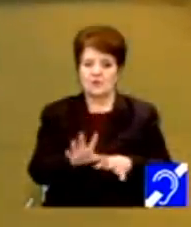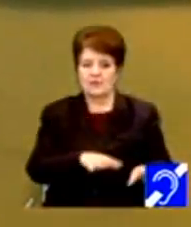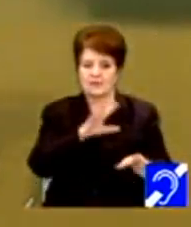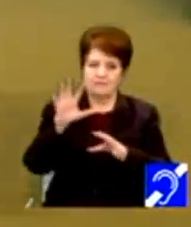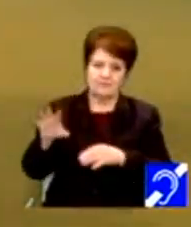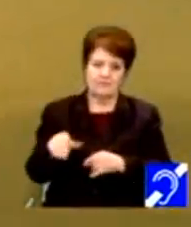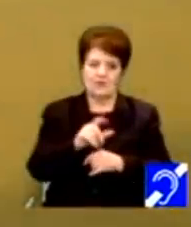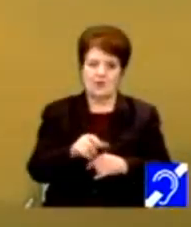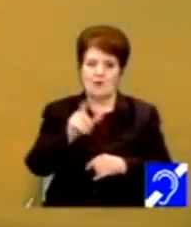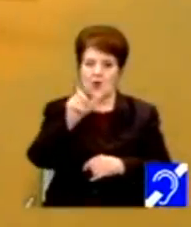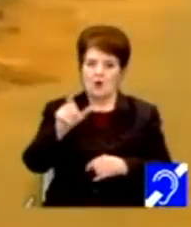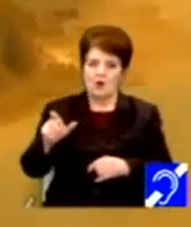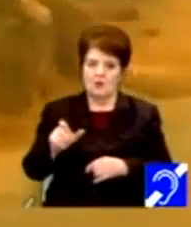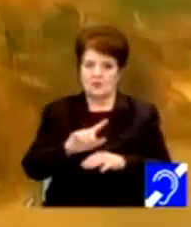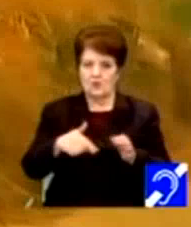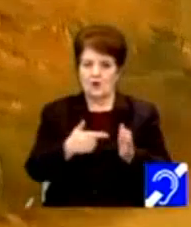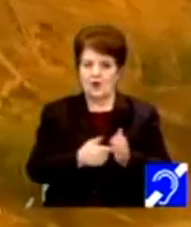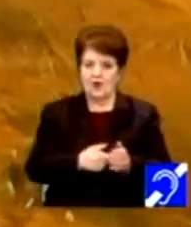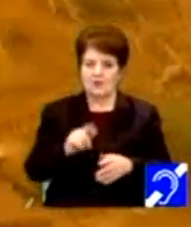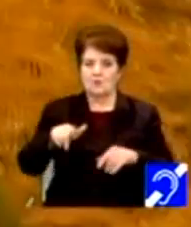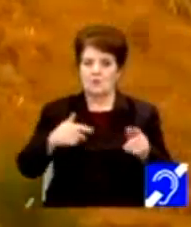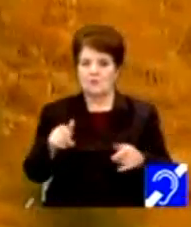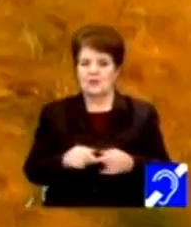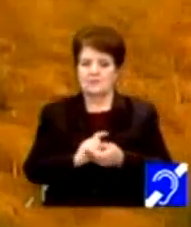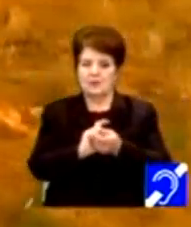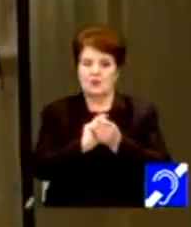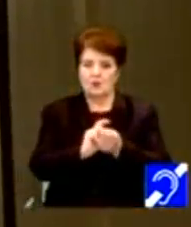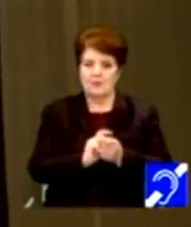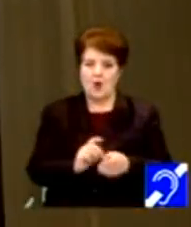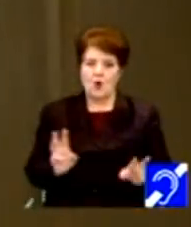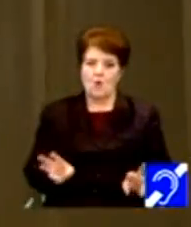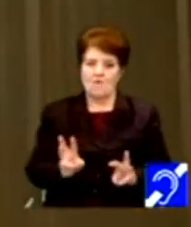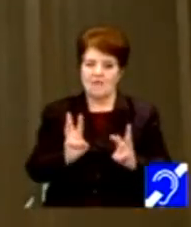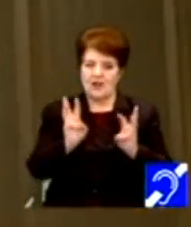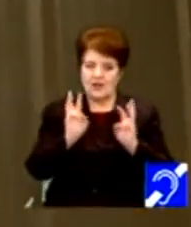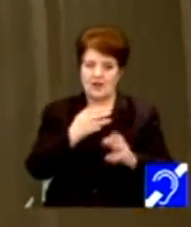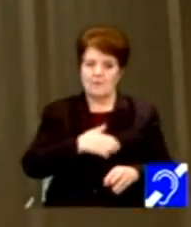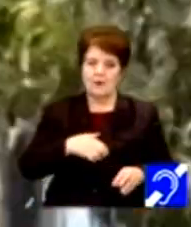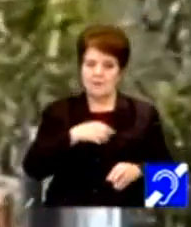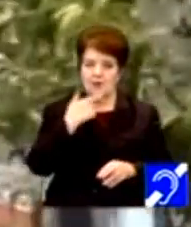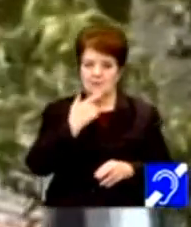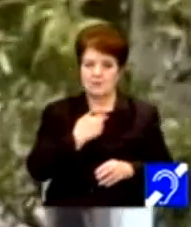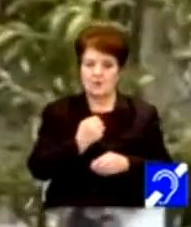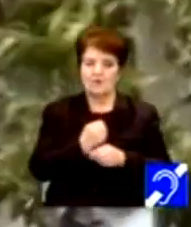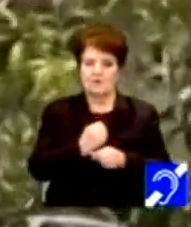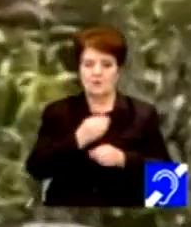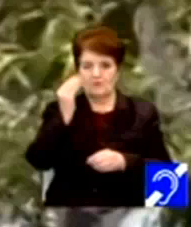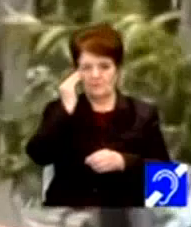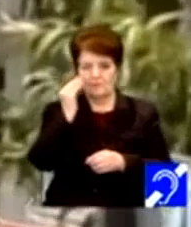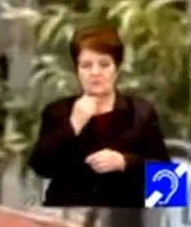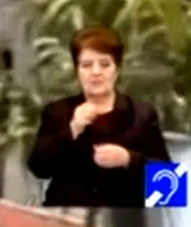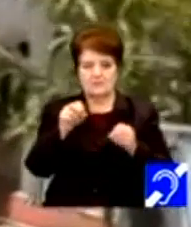masă. Toți pompierii din oraș au fost mobilizați pentru a lupta cu flăcările, despre care primarul spune că au fost declanșate